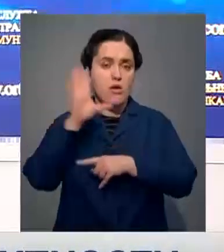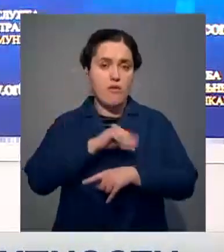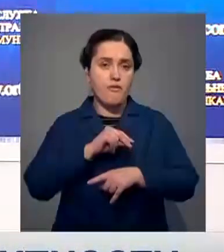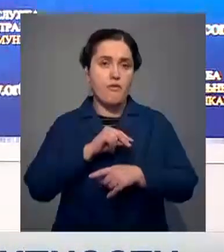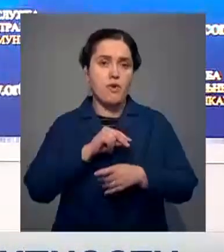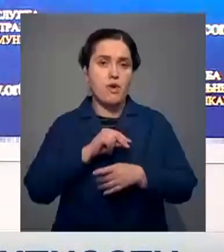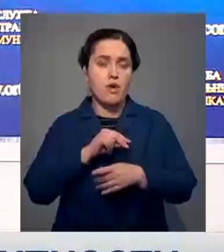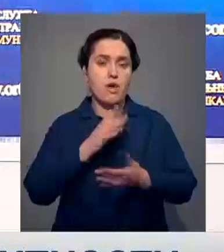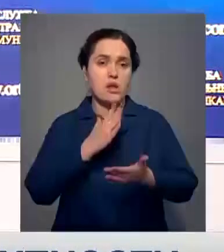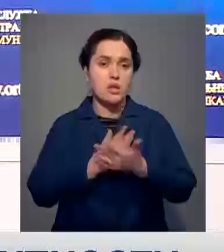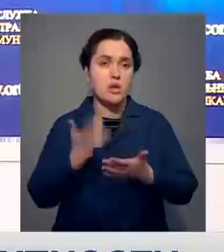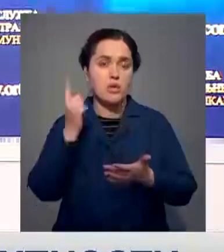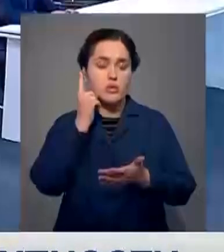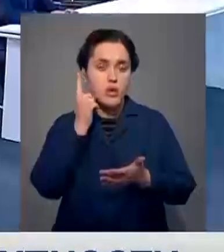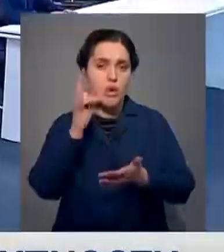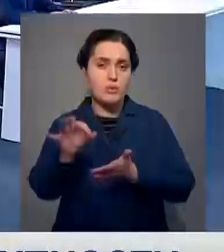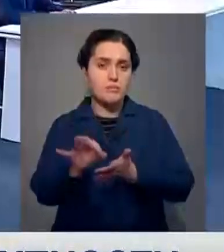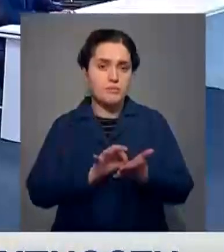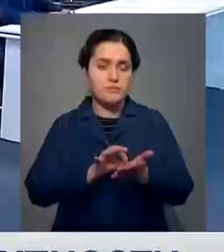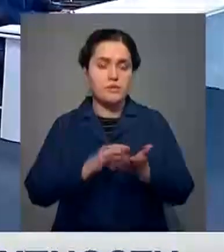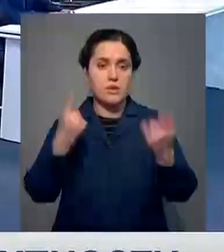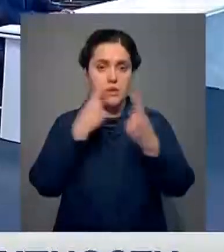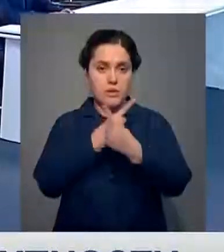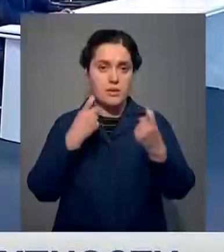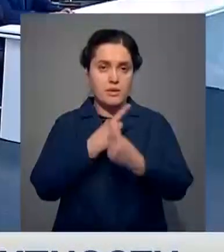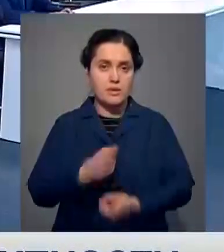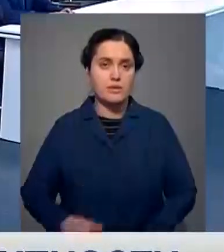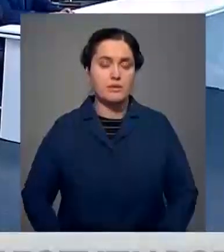телекоммуникаций, смартфонов, интернета.